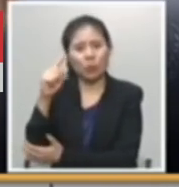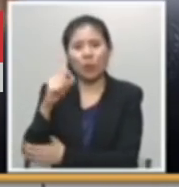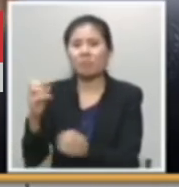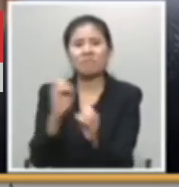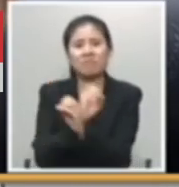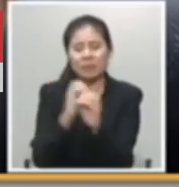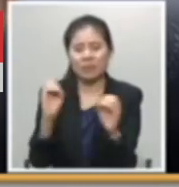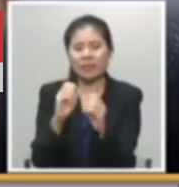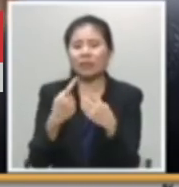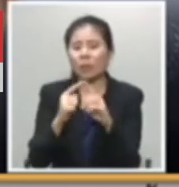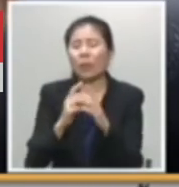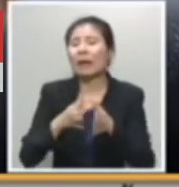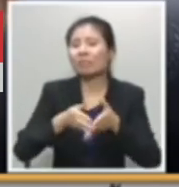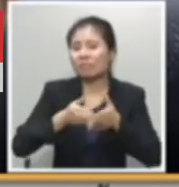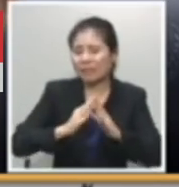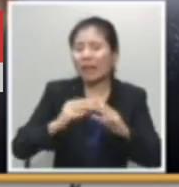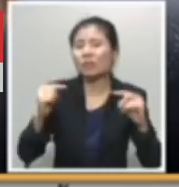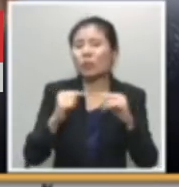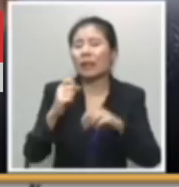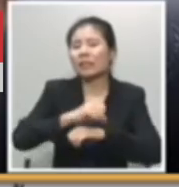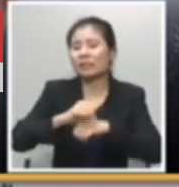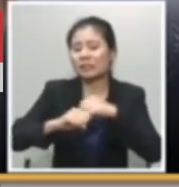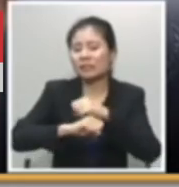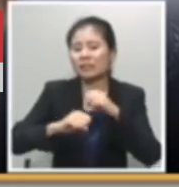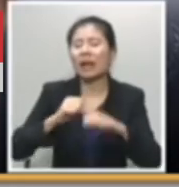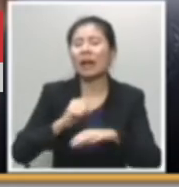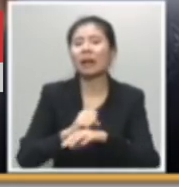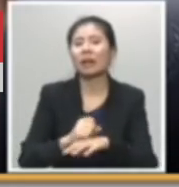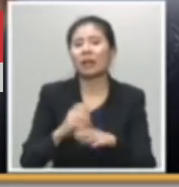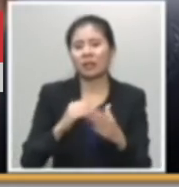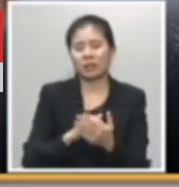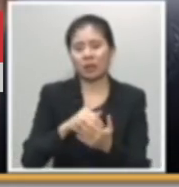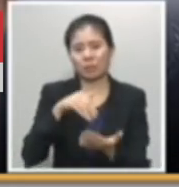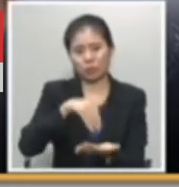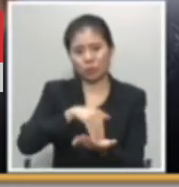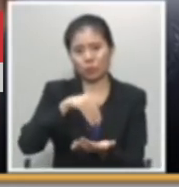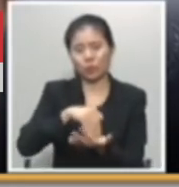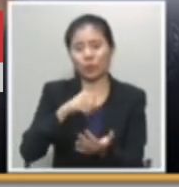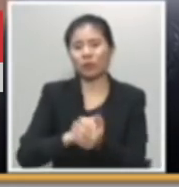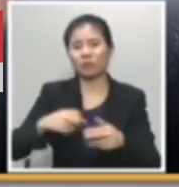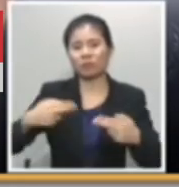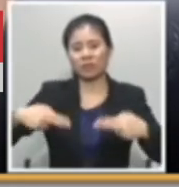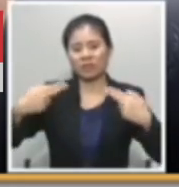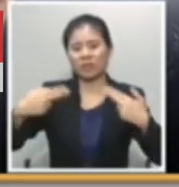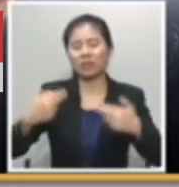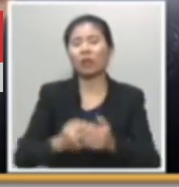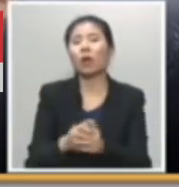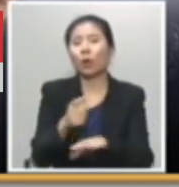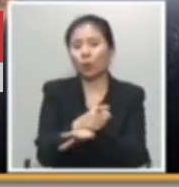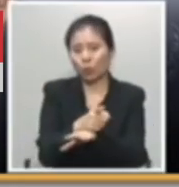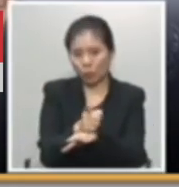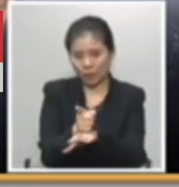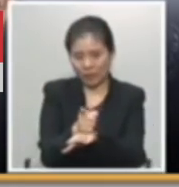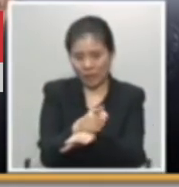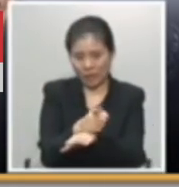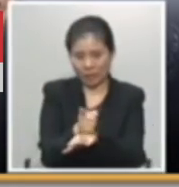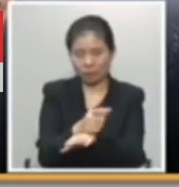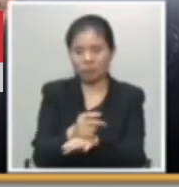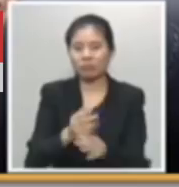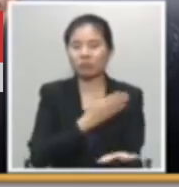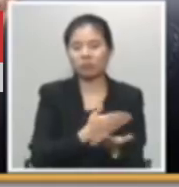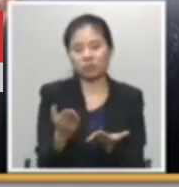ไปสร้างคฤหาสน์งบกลางนะครับไม่พอนะครับท่านดูนะครับไปซื้อรถถังนะครับงบกลาง